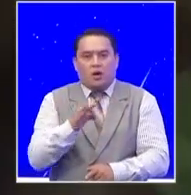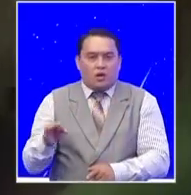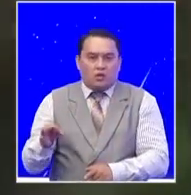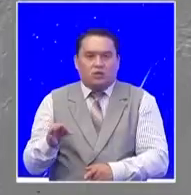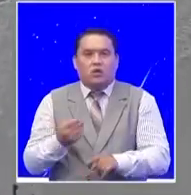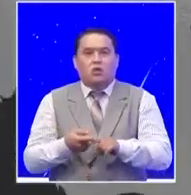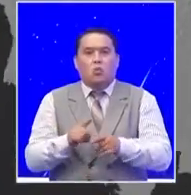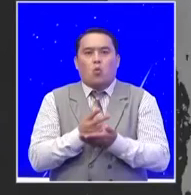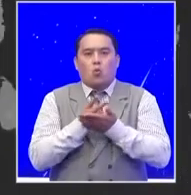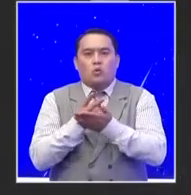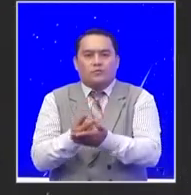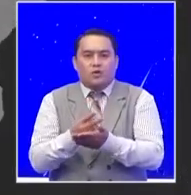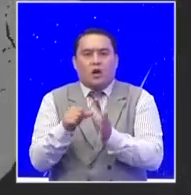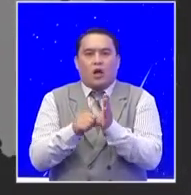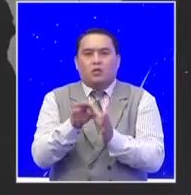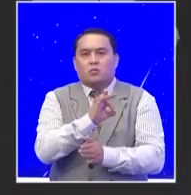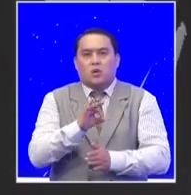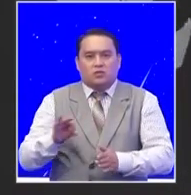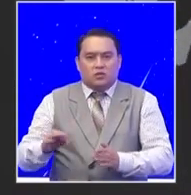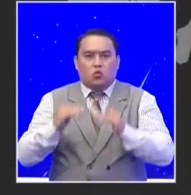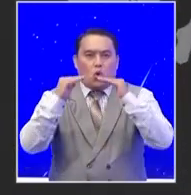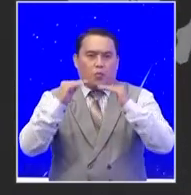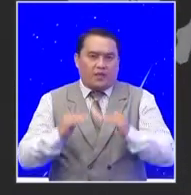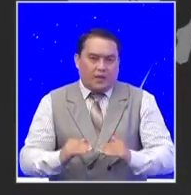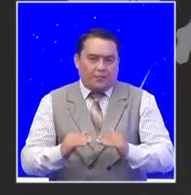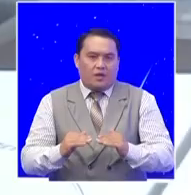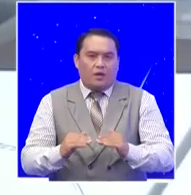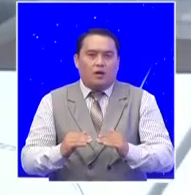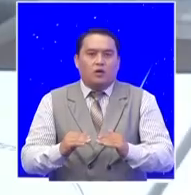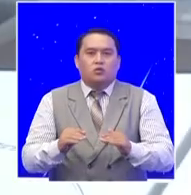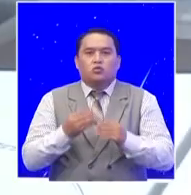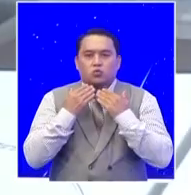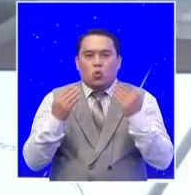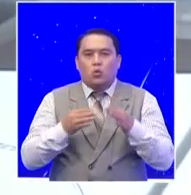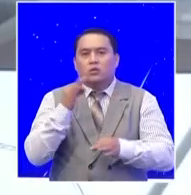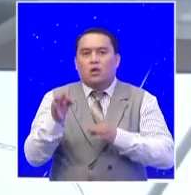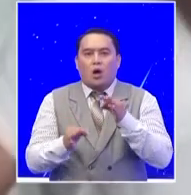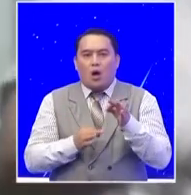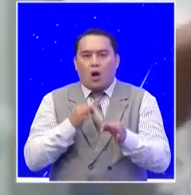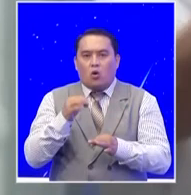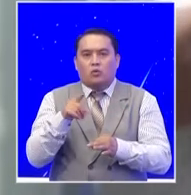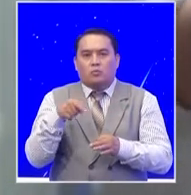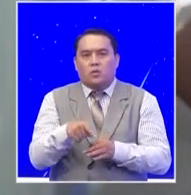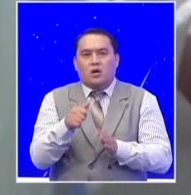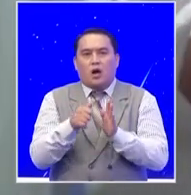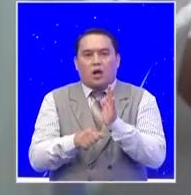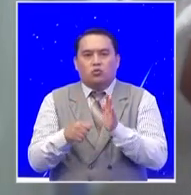20%-ға, жансақтау бөлімінің жүктемесі 6%-ға төмендепті. Әйтсе де соңғы тәулікте індет құрығына тағы